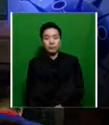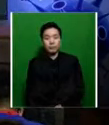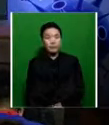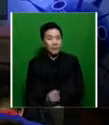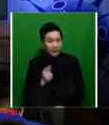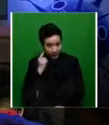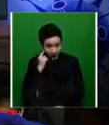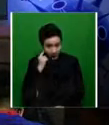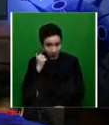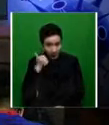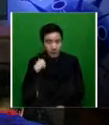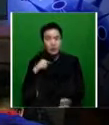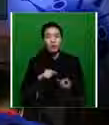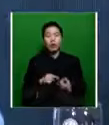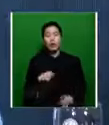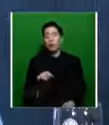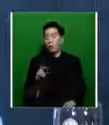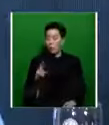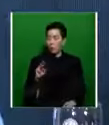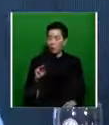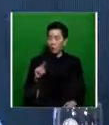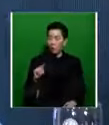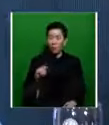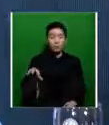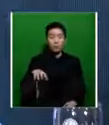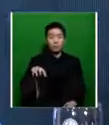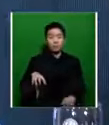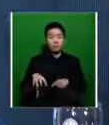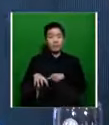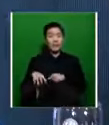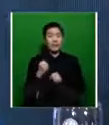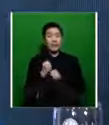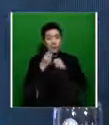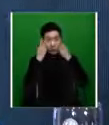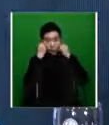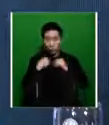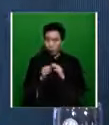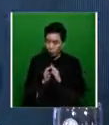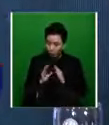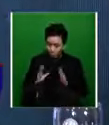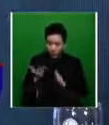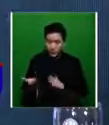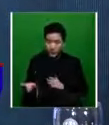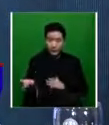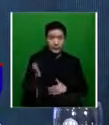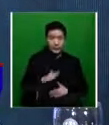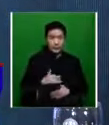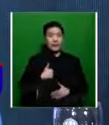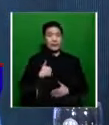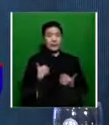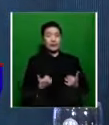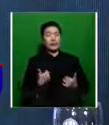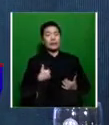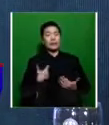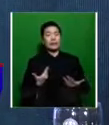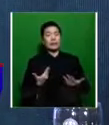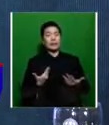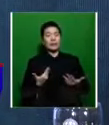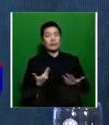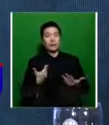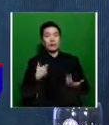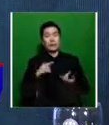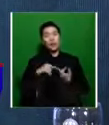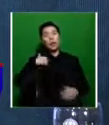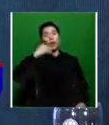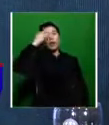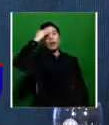ครับขอบพระคุณท่านรัฐมนตรีว่าการรัฐมนตรีประจำสำนักนายกรัฐมนตรีนะครับท่านเทวัญลิปตพันลบครับส